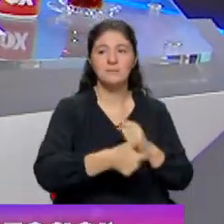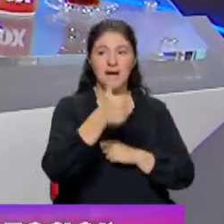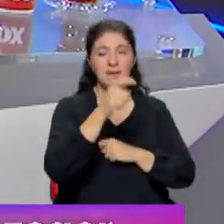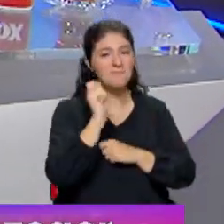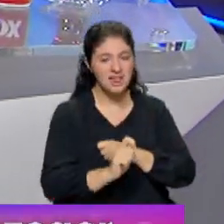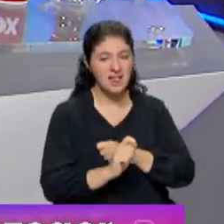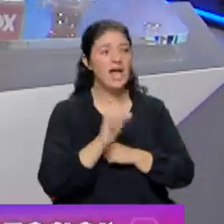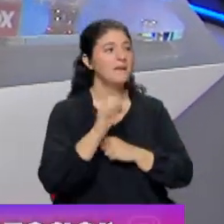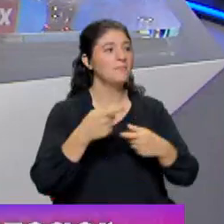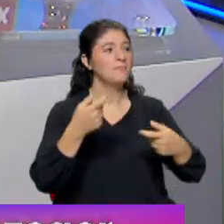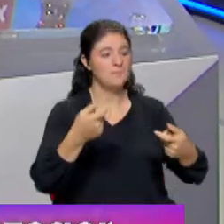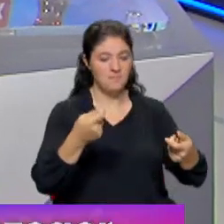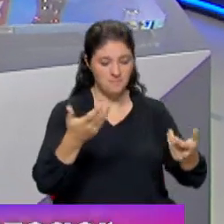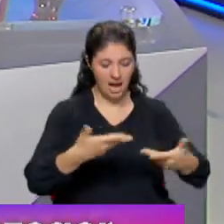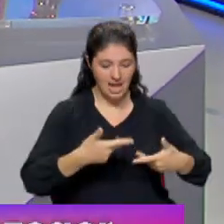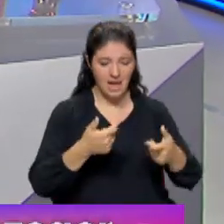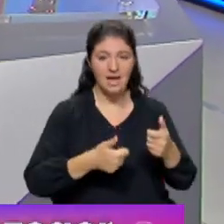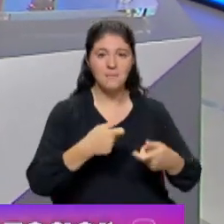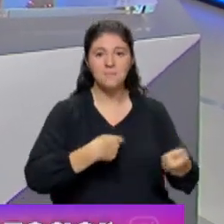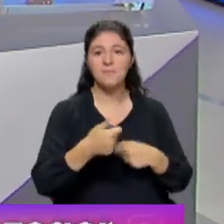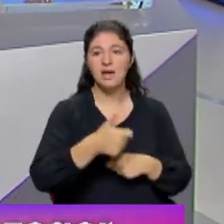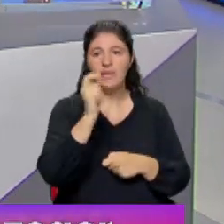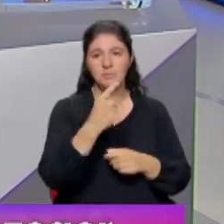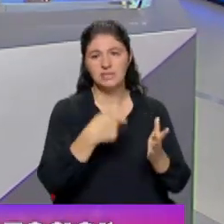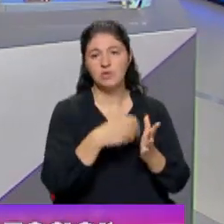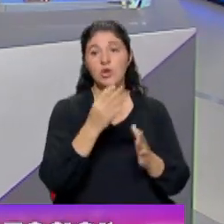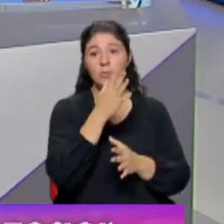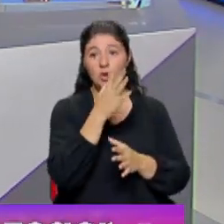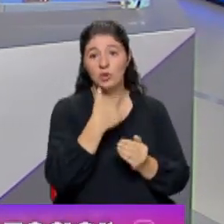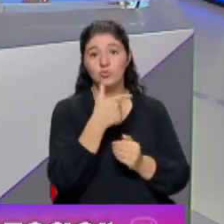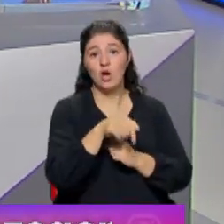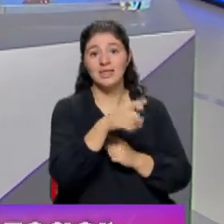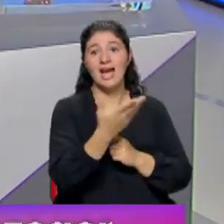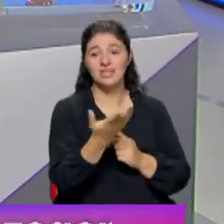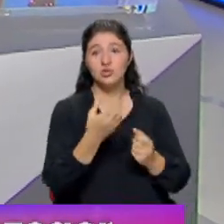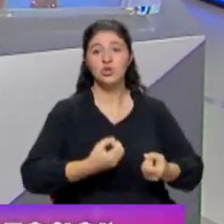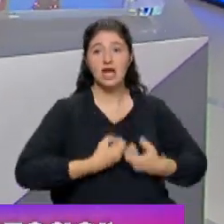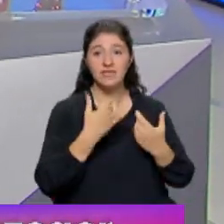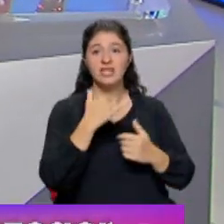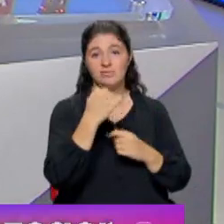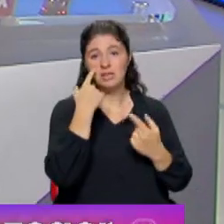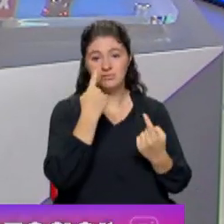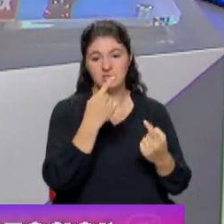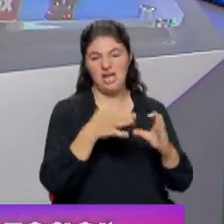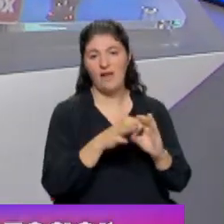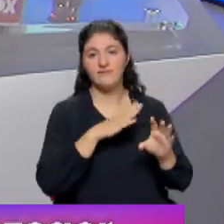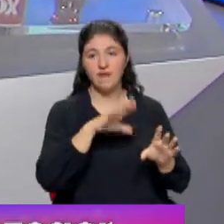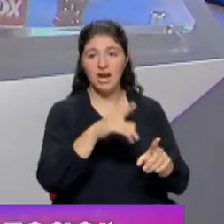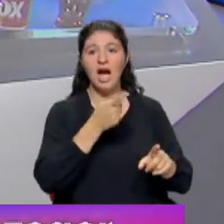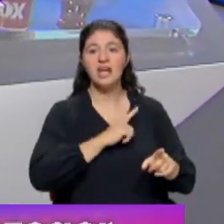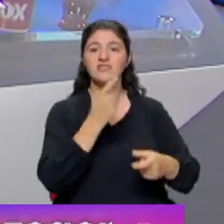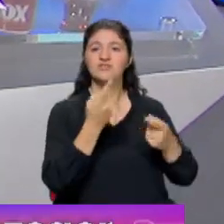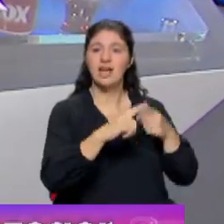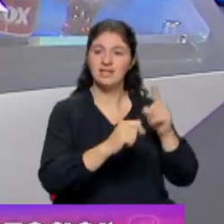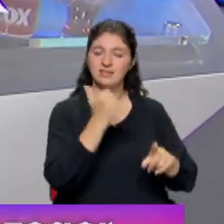Bakanlığı yapmış, hem Maliye Bakanlığı yapmış bir isim olarak, ki biliyorum şu anda da aslında üreticiyle ve üretimle yakından ilgilisiniz. Aktif